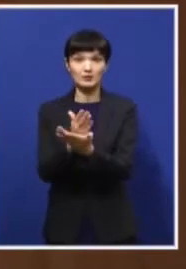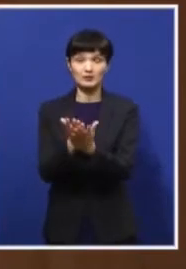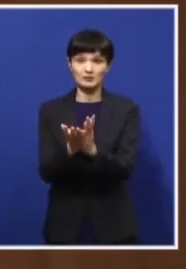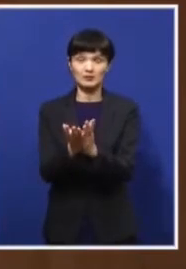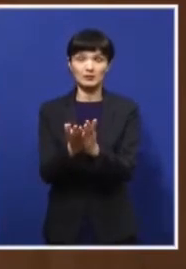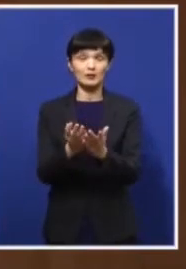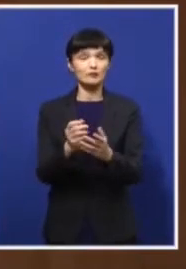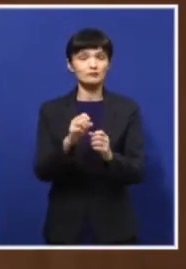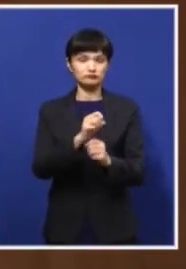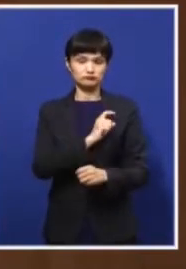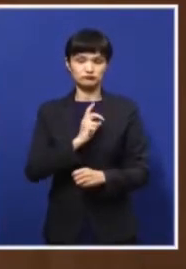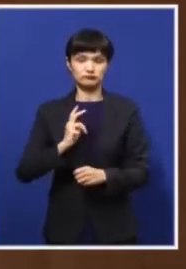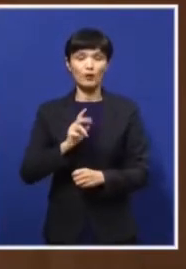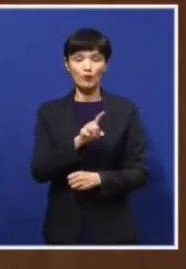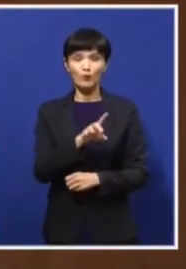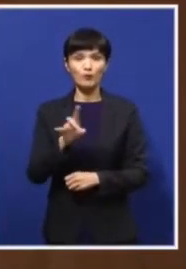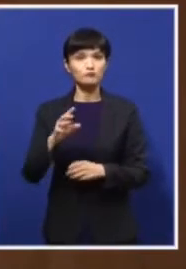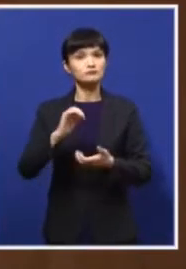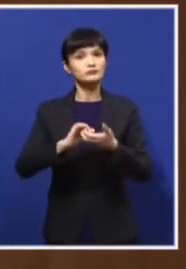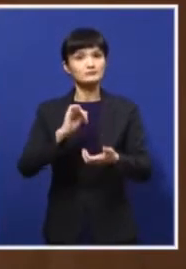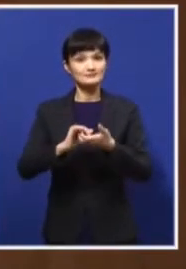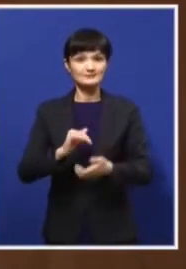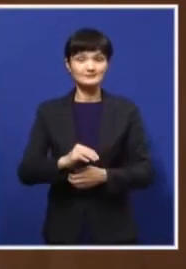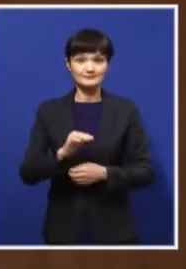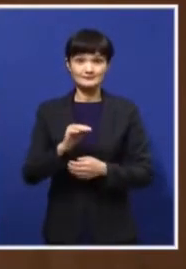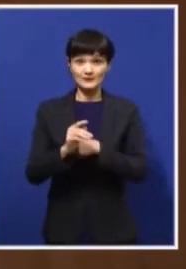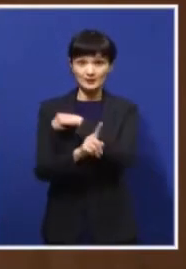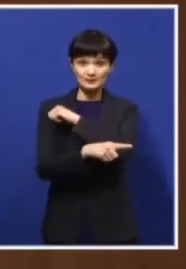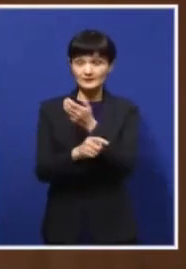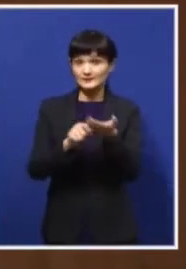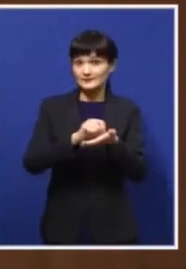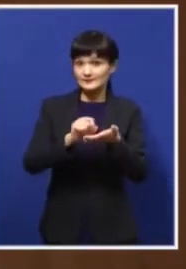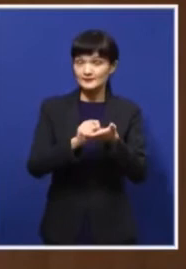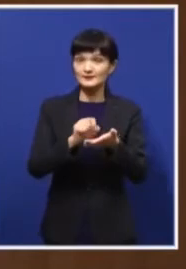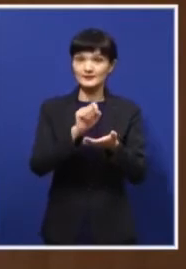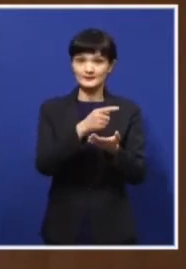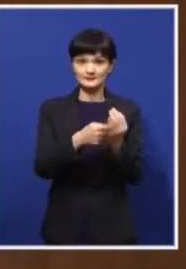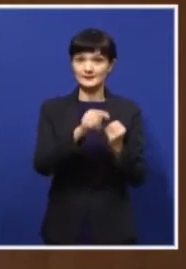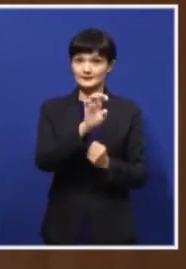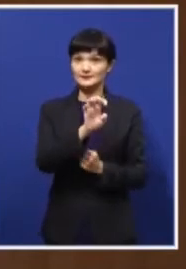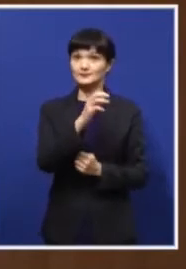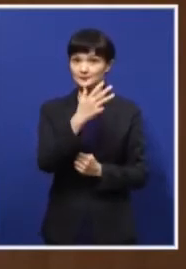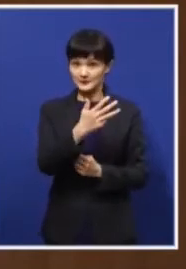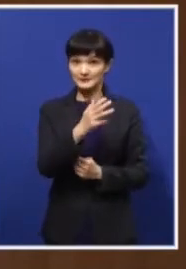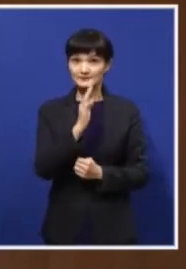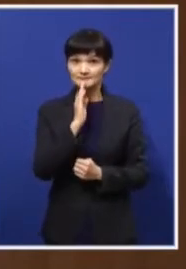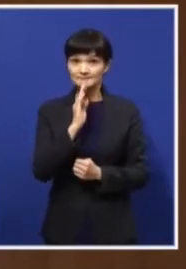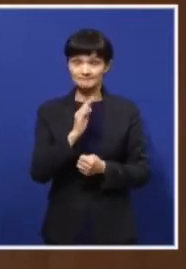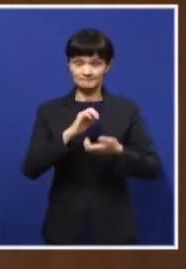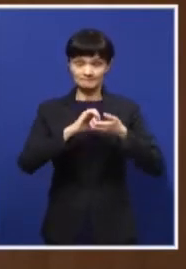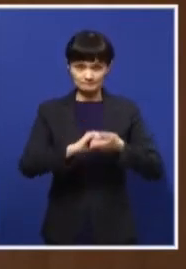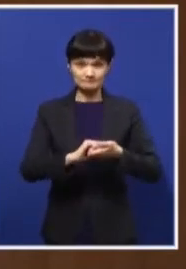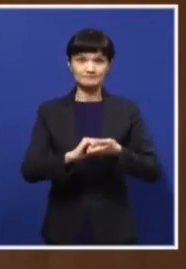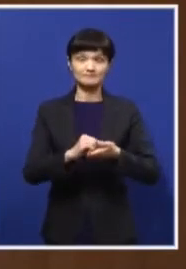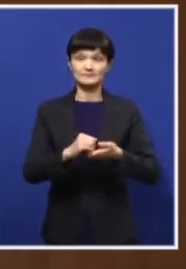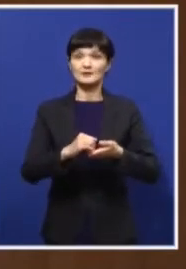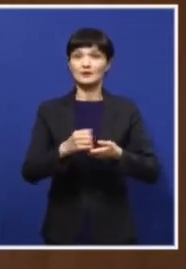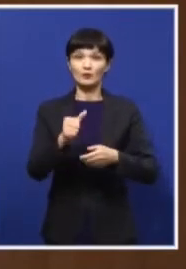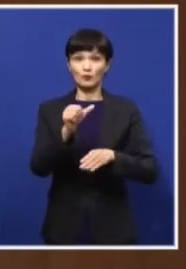概念，所以我们在最后面的48家都是最 final 的，他们的目前参与五倍券的这